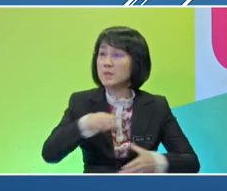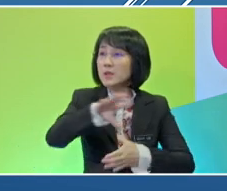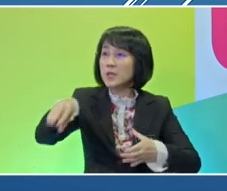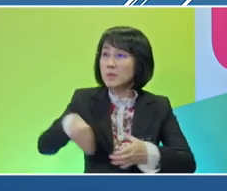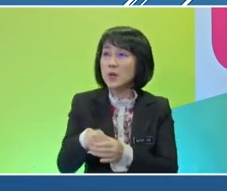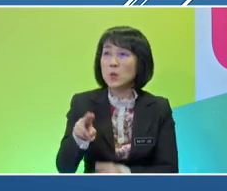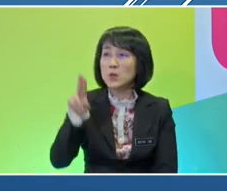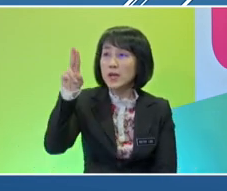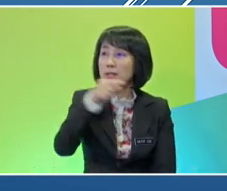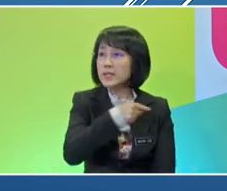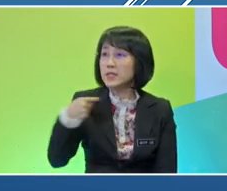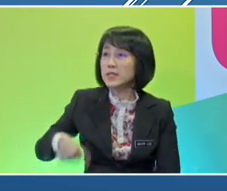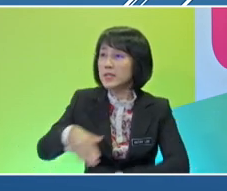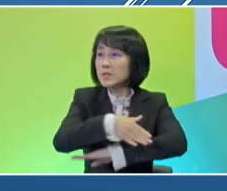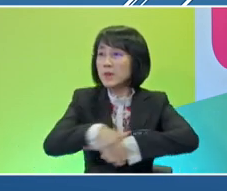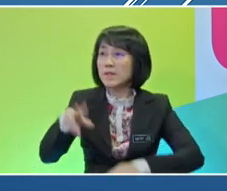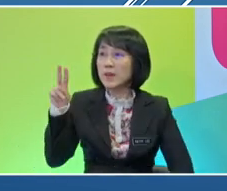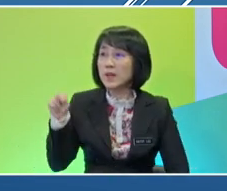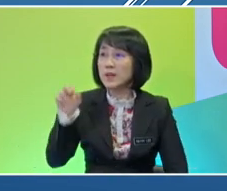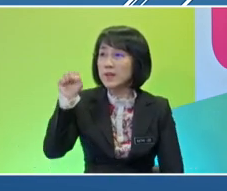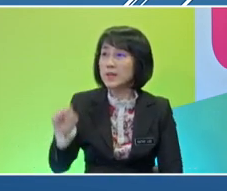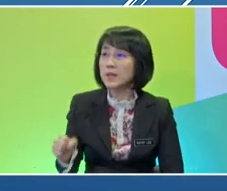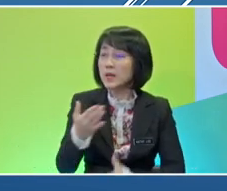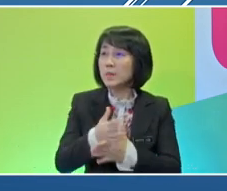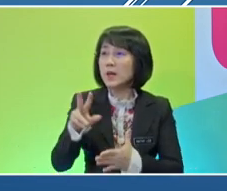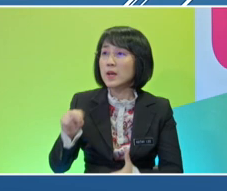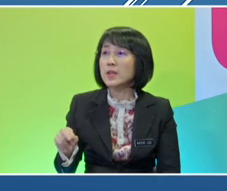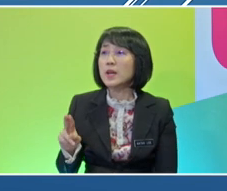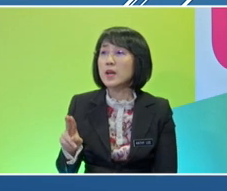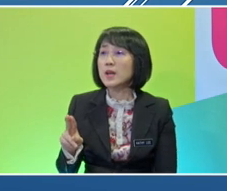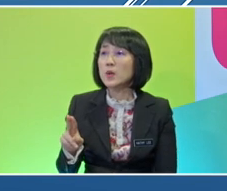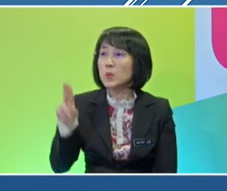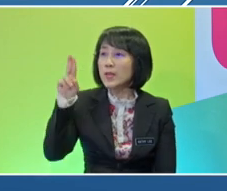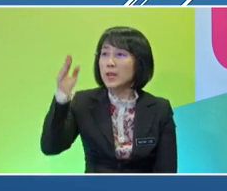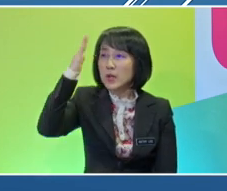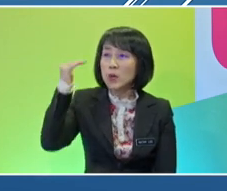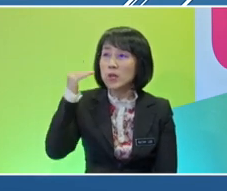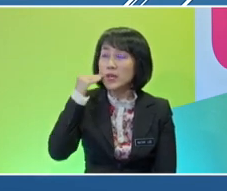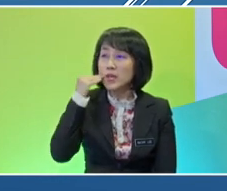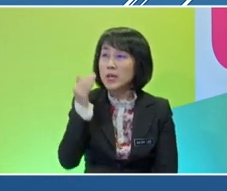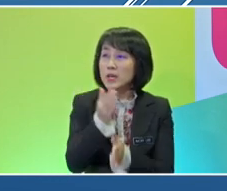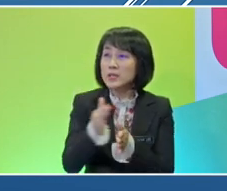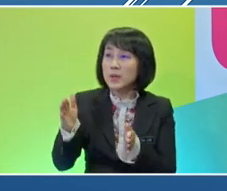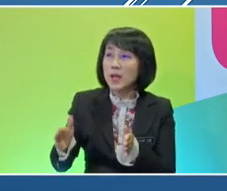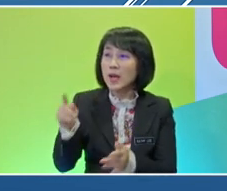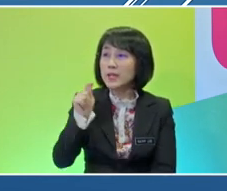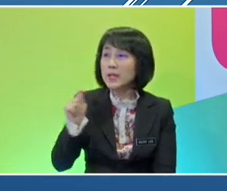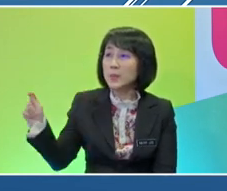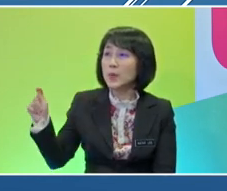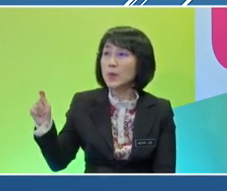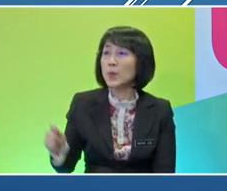di sebelah timur serta turkistan di bagian barat maksudnya kalau kita